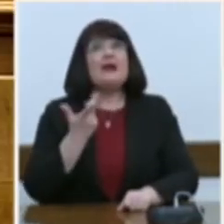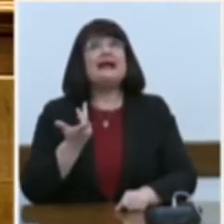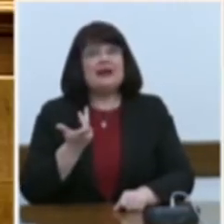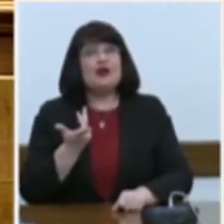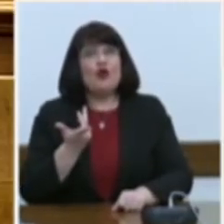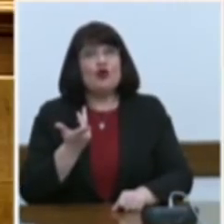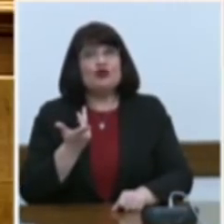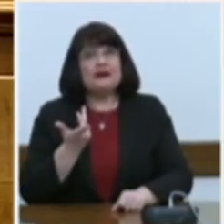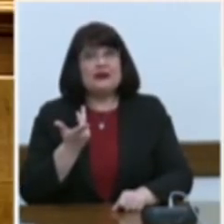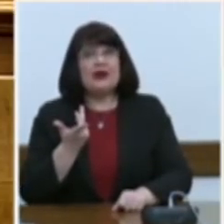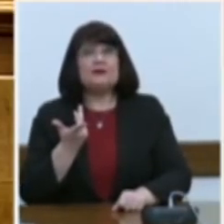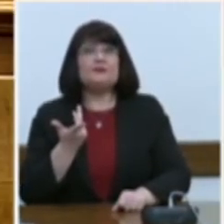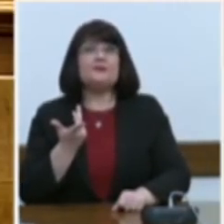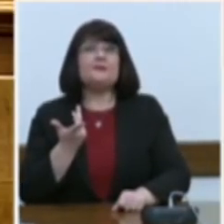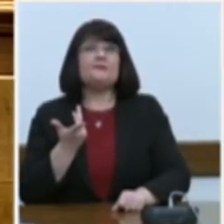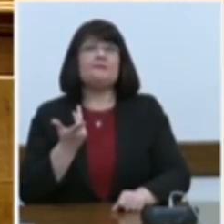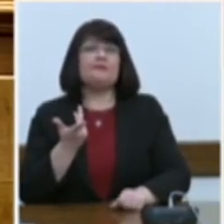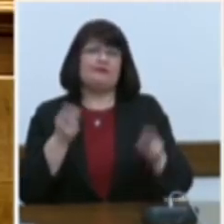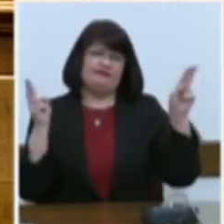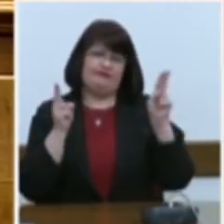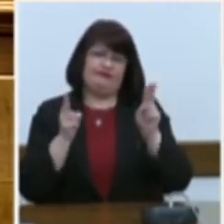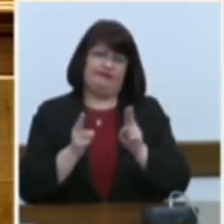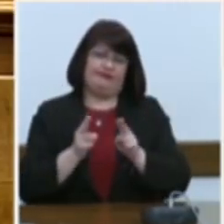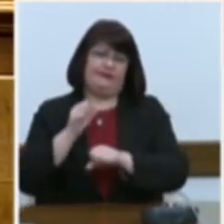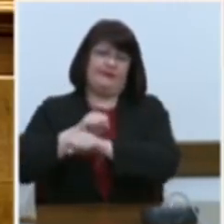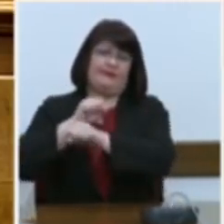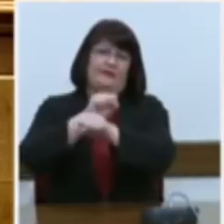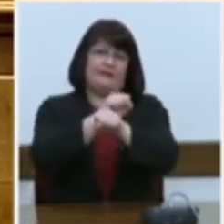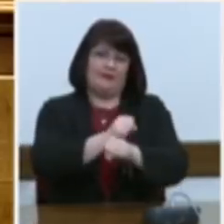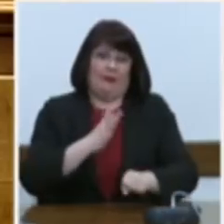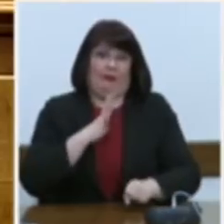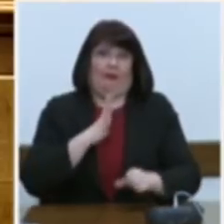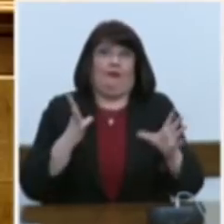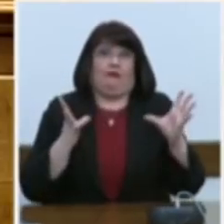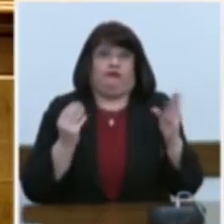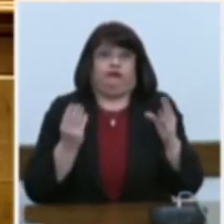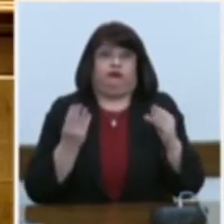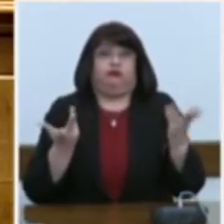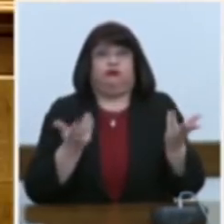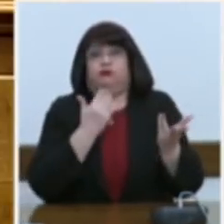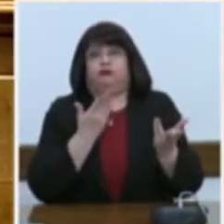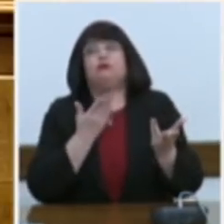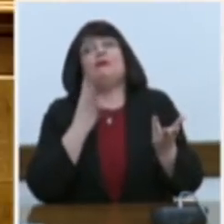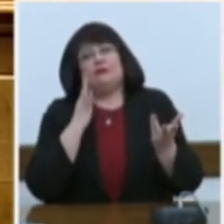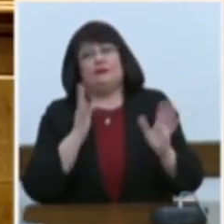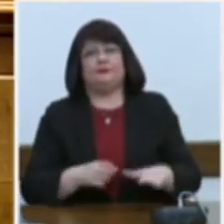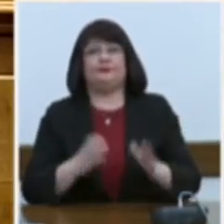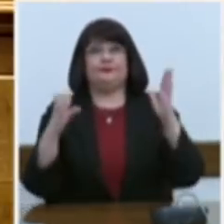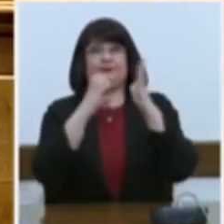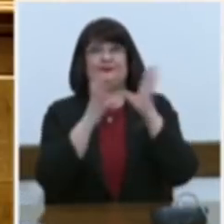πιο συστηματική αποσυμφόρηση των υπερκορεσμένων φυλακών. Το νέο άρθρο για το